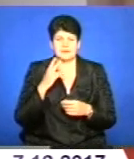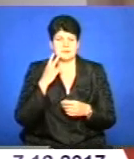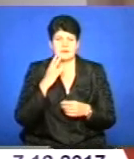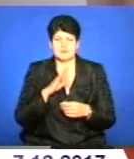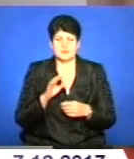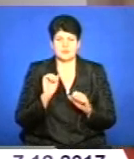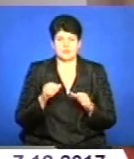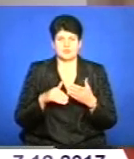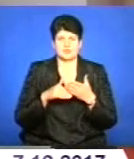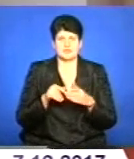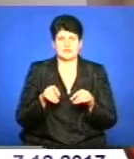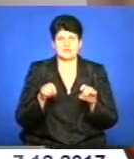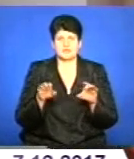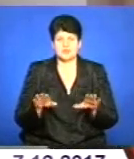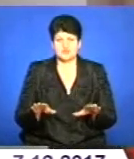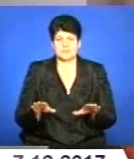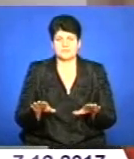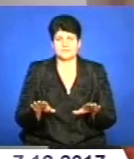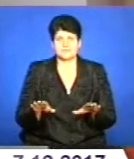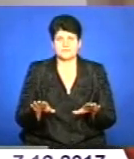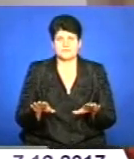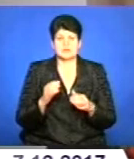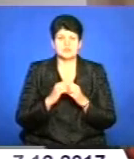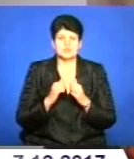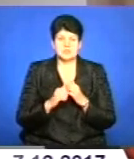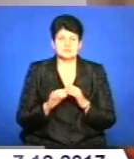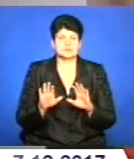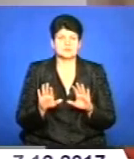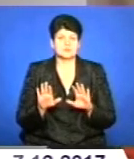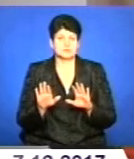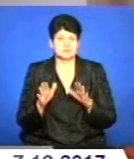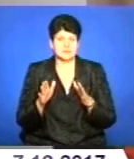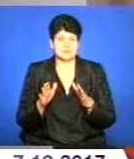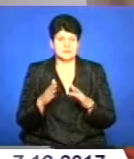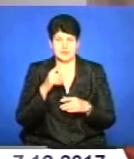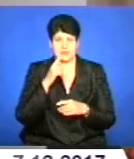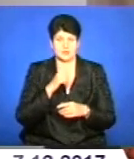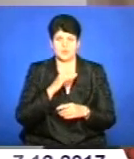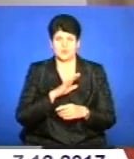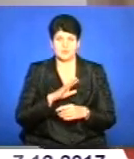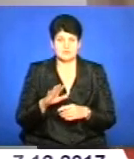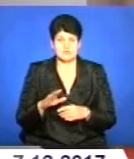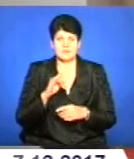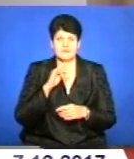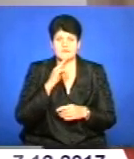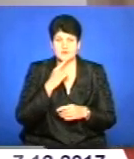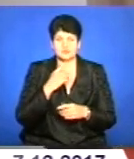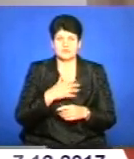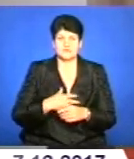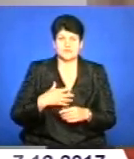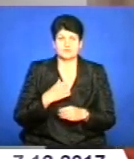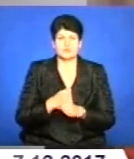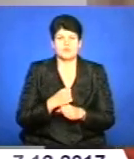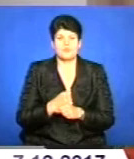можна допомогти з їх вирішенням. Досить часто складається таке нерозуміння важкості і важливості роботи,